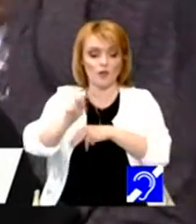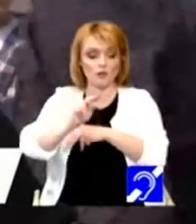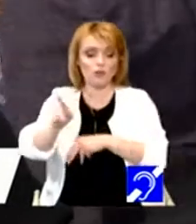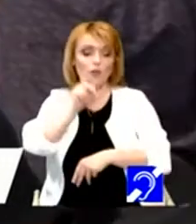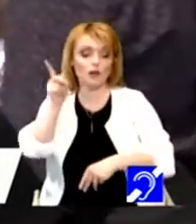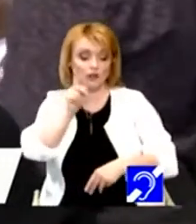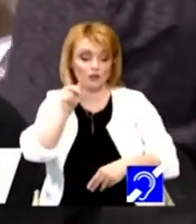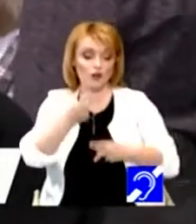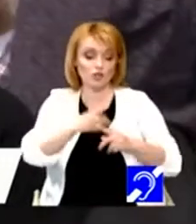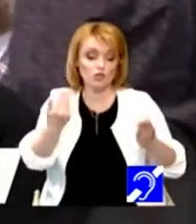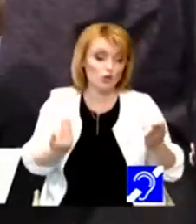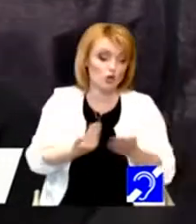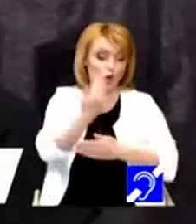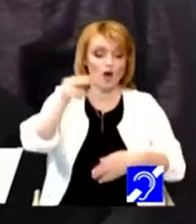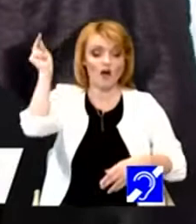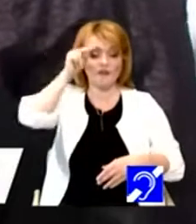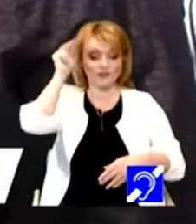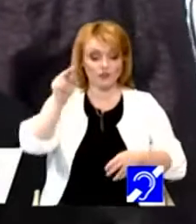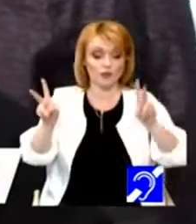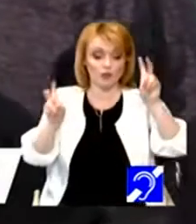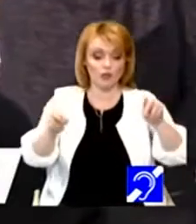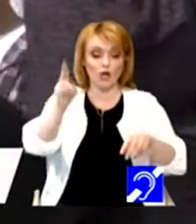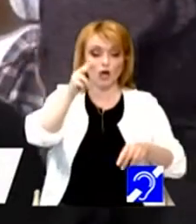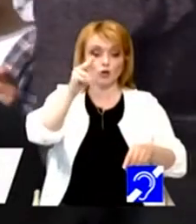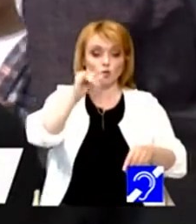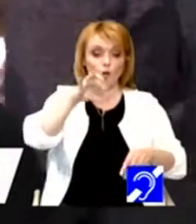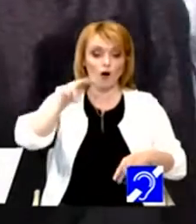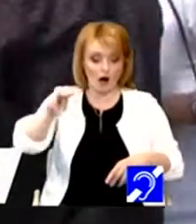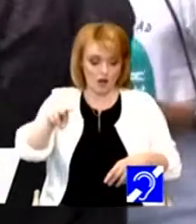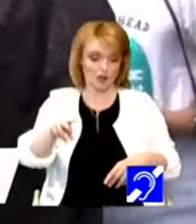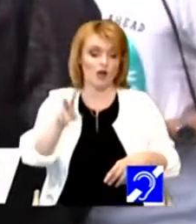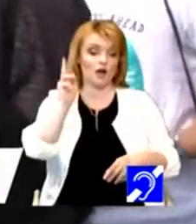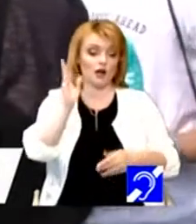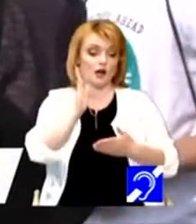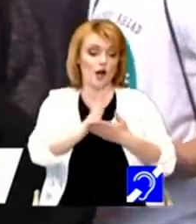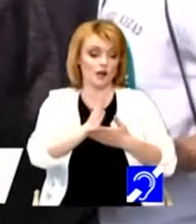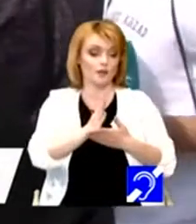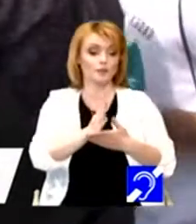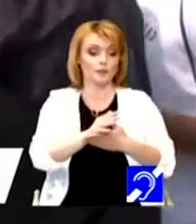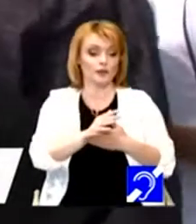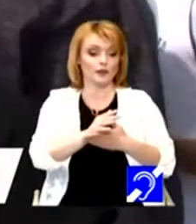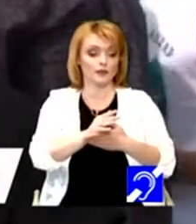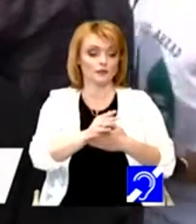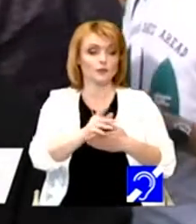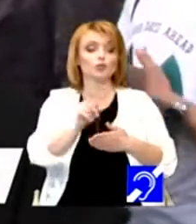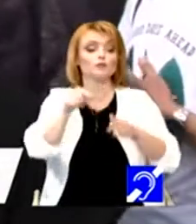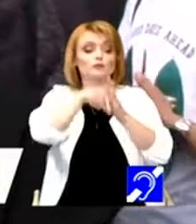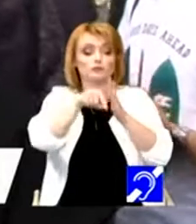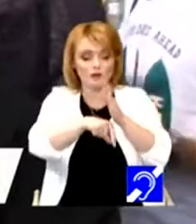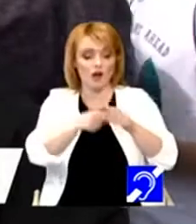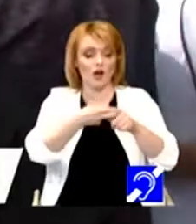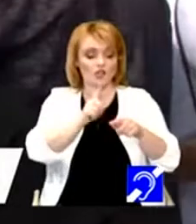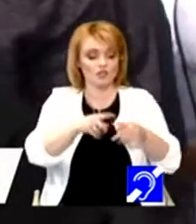anume învățământul dual, despre oportunitățile care le deschid tinerilor această formă de